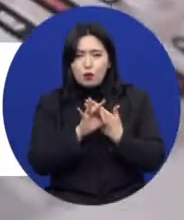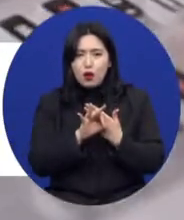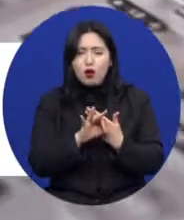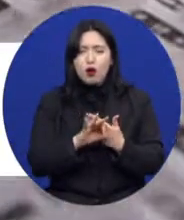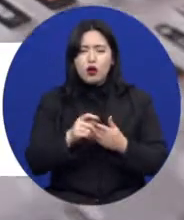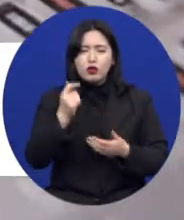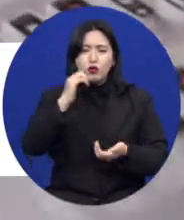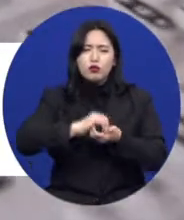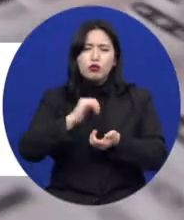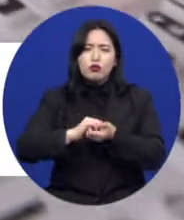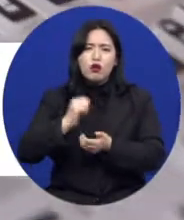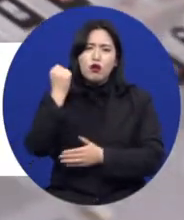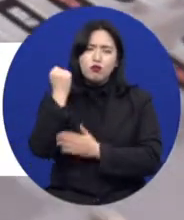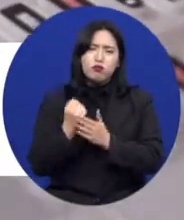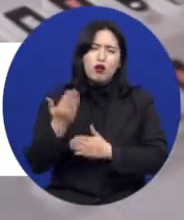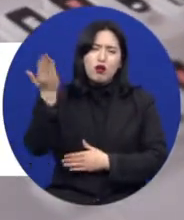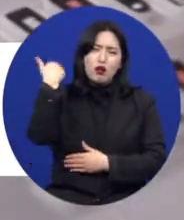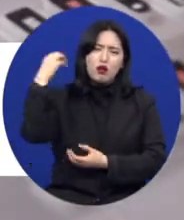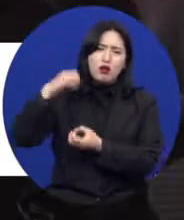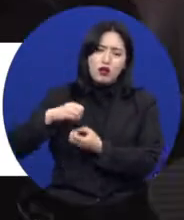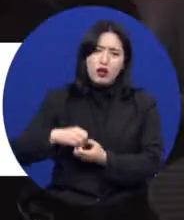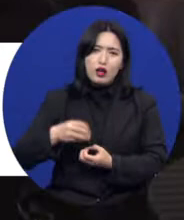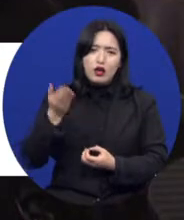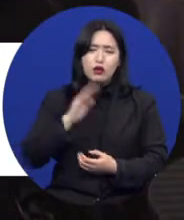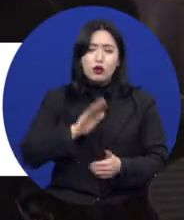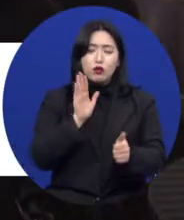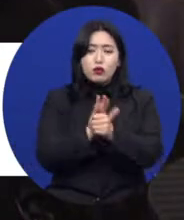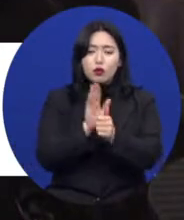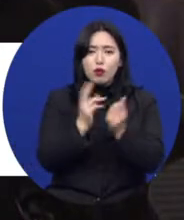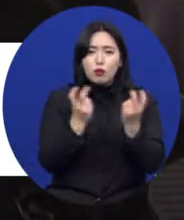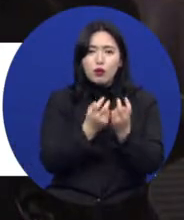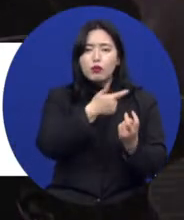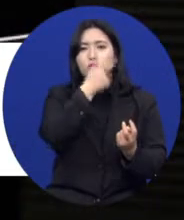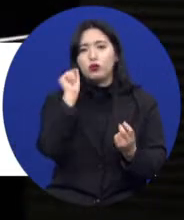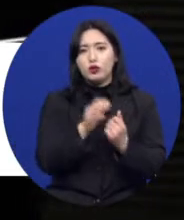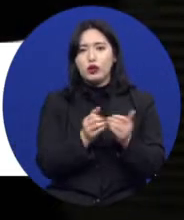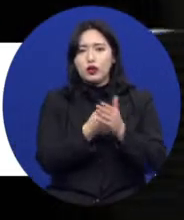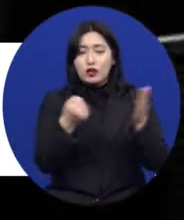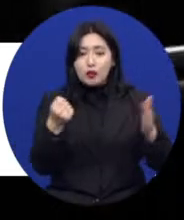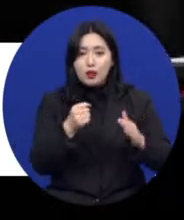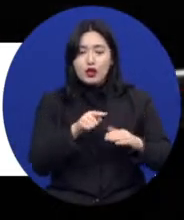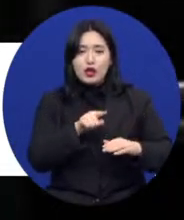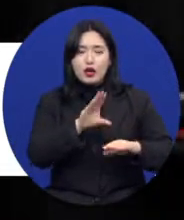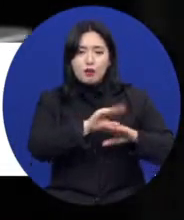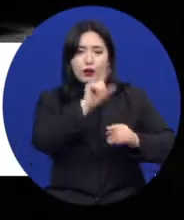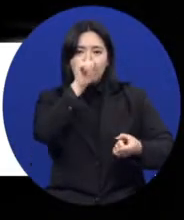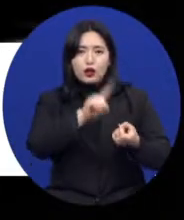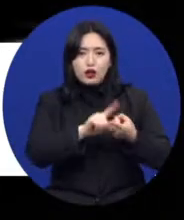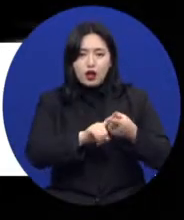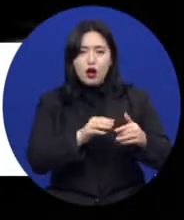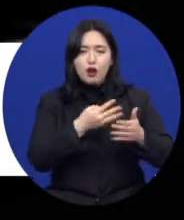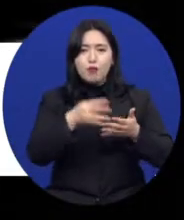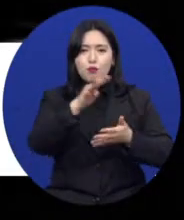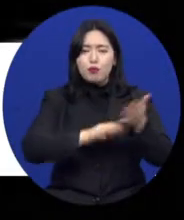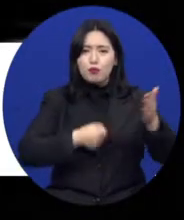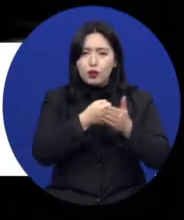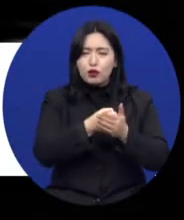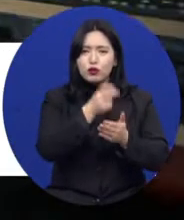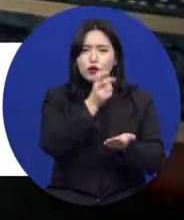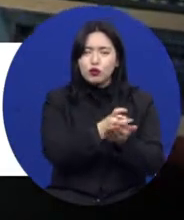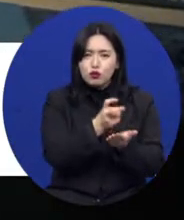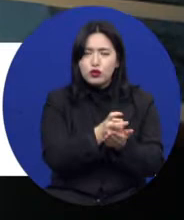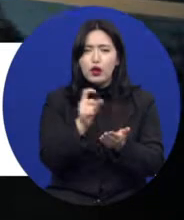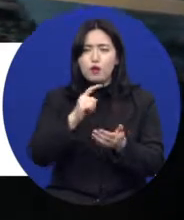적용받고 있고, 반면에 지원책은 굉장히 부족한 실정입니다. 그렇기 때문에 지상파 방송에 대한 편성 규제라든가 광고